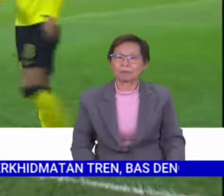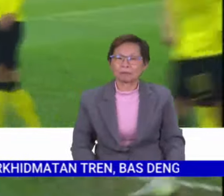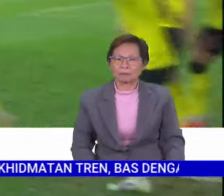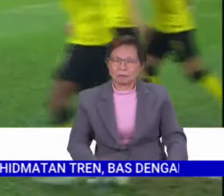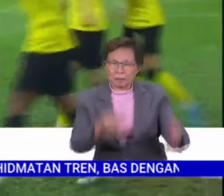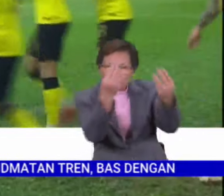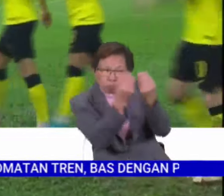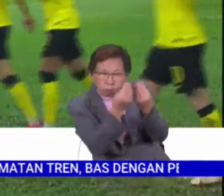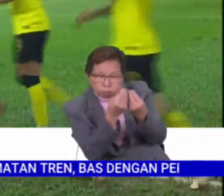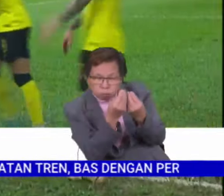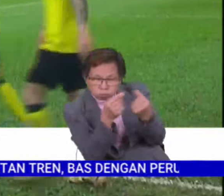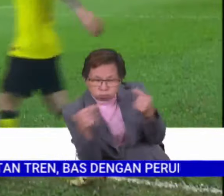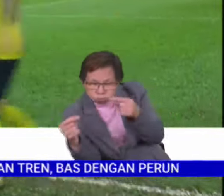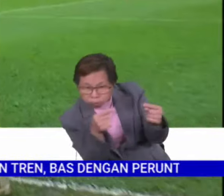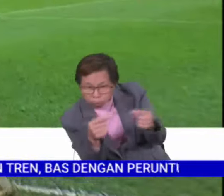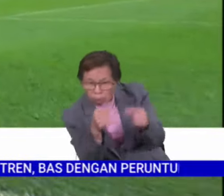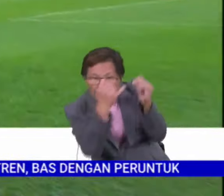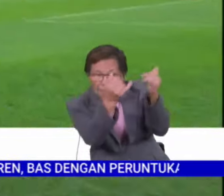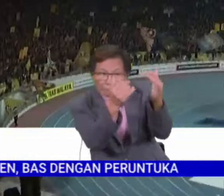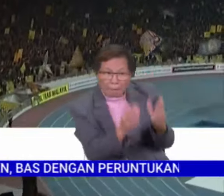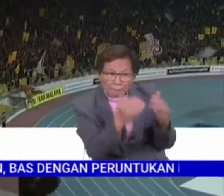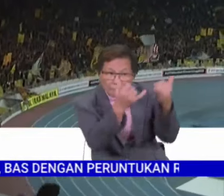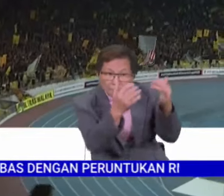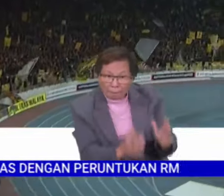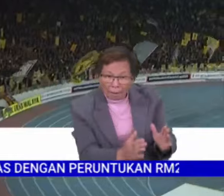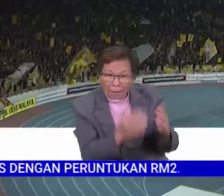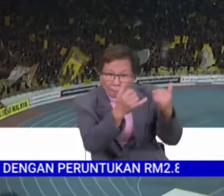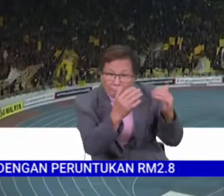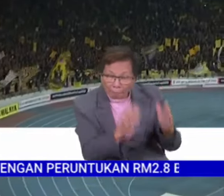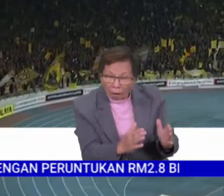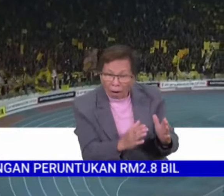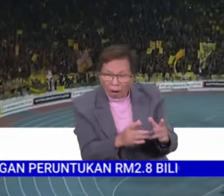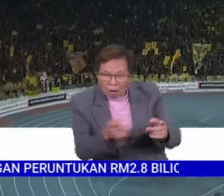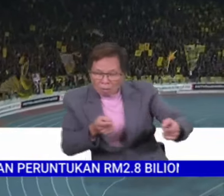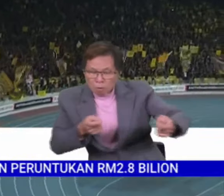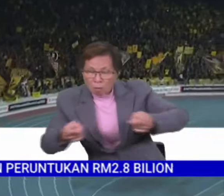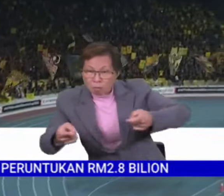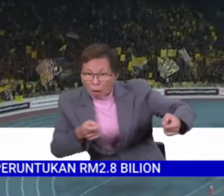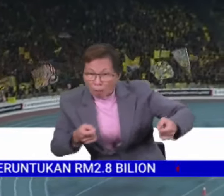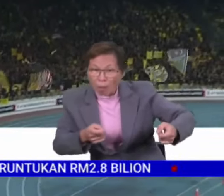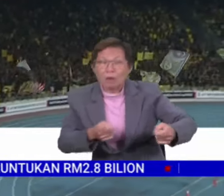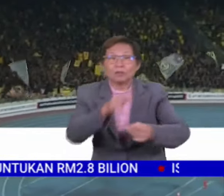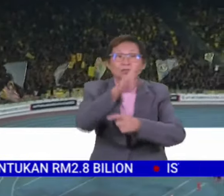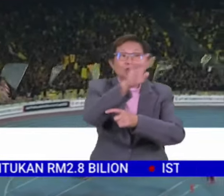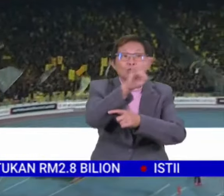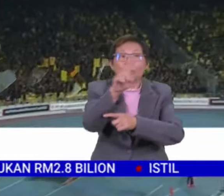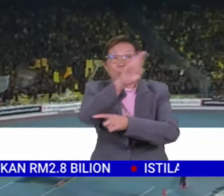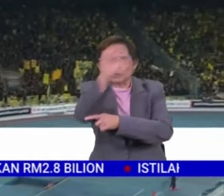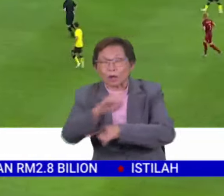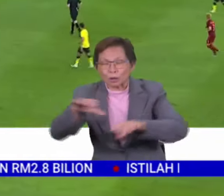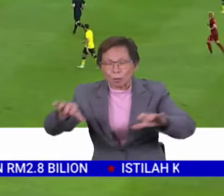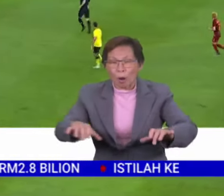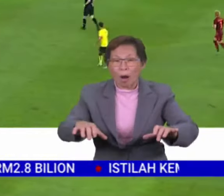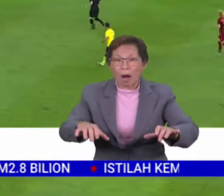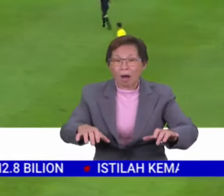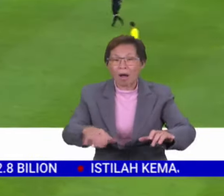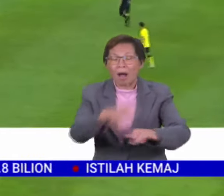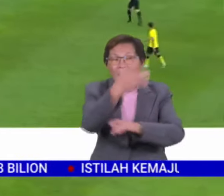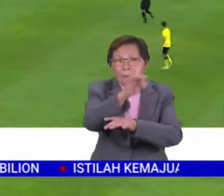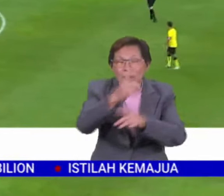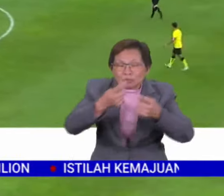Berdasarkan statistik pertembungan itu, anak buah Alexander Polking mendominasi penguasaan bola sehingga 72% dan melakukan keseluruhan